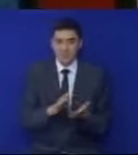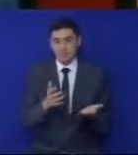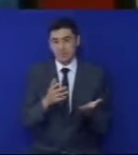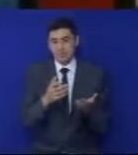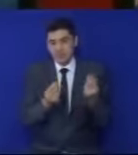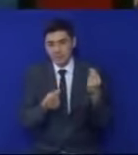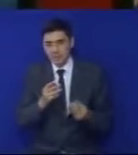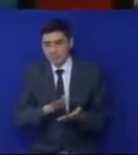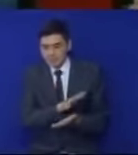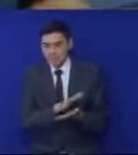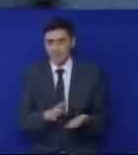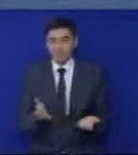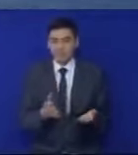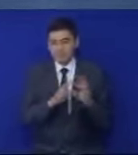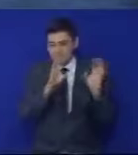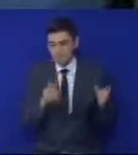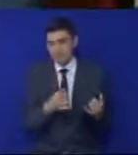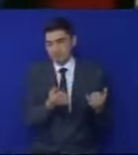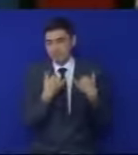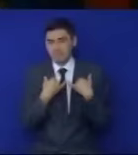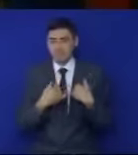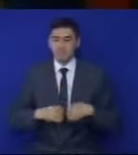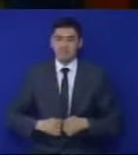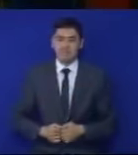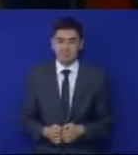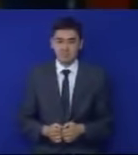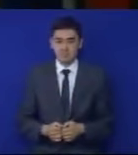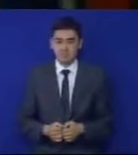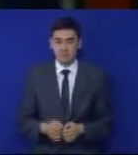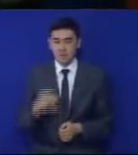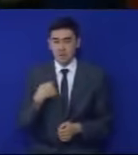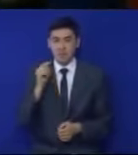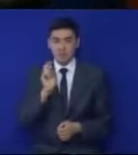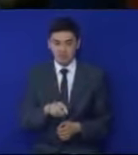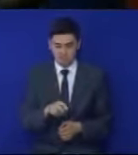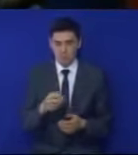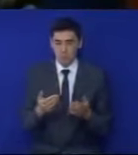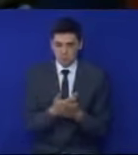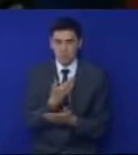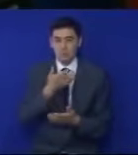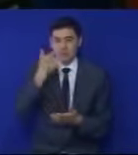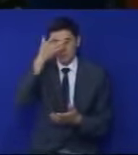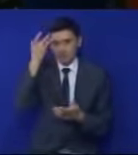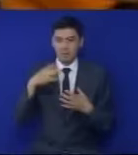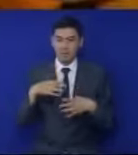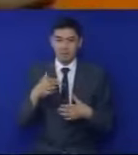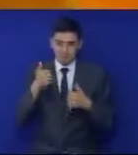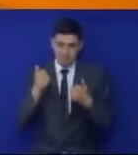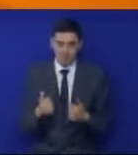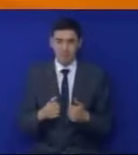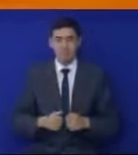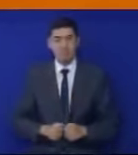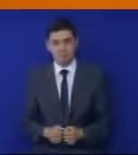тегін отырғызады, тегін билеттер береді. Былтыр тағы да келген, біз жазғы демалысымызды жақсы өткізіп жатырмыз.